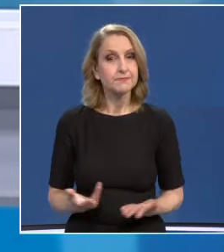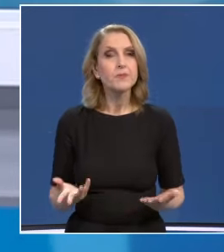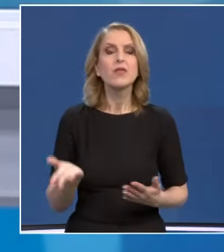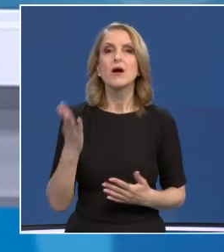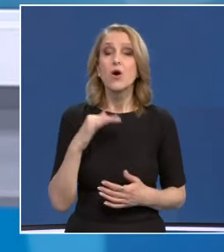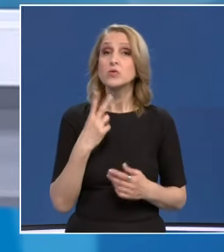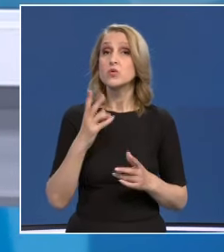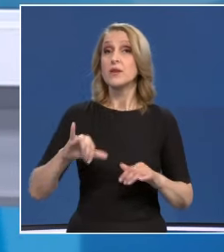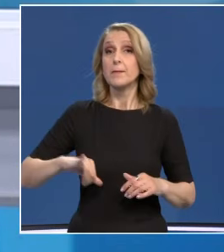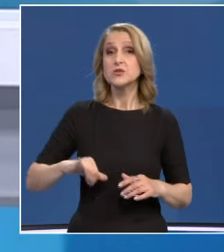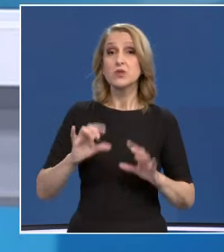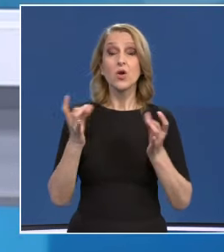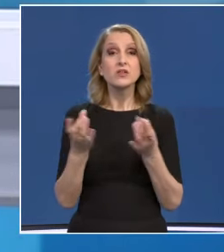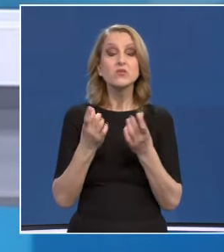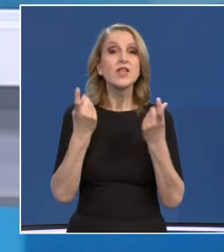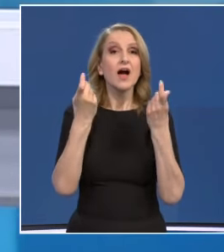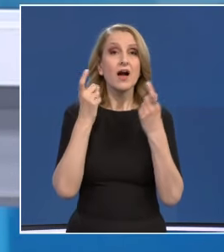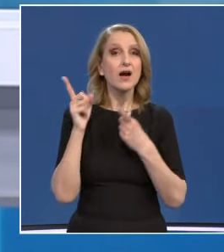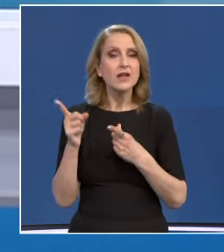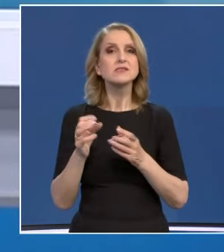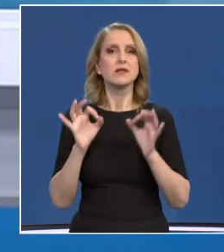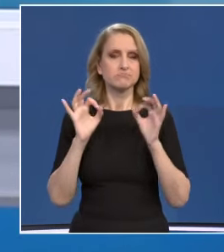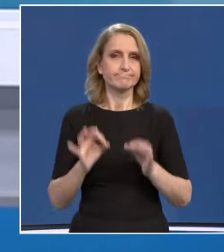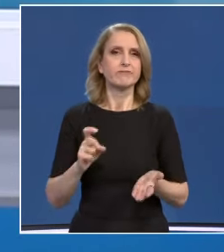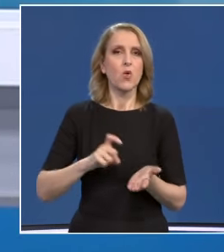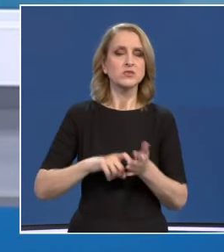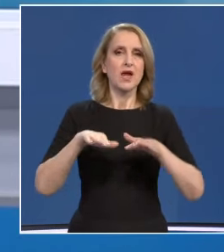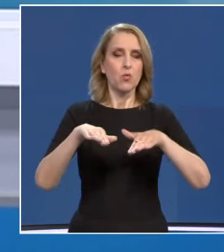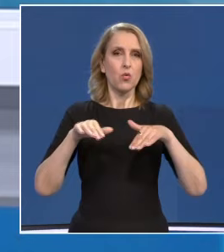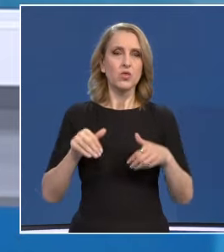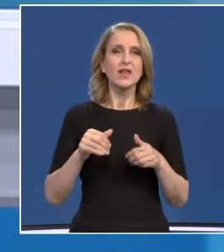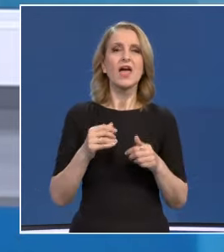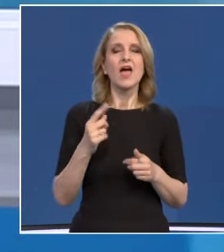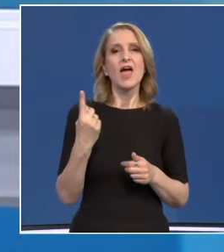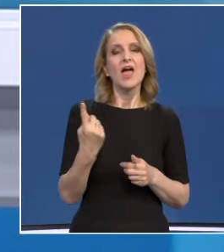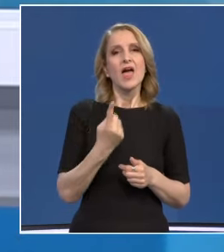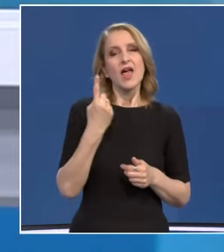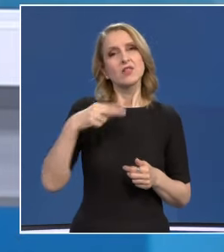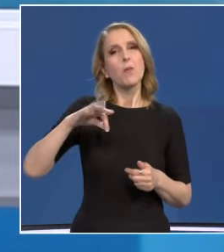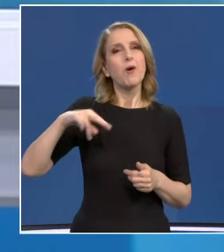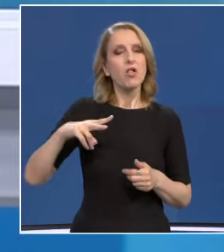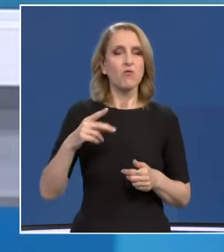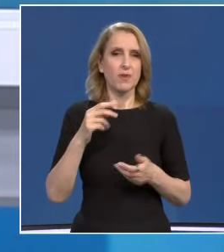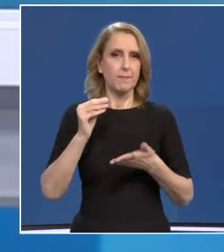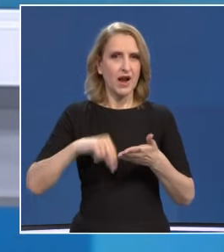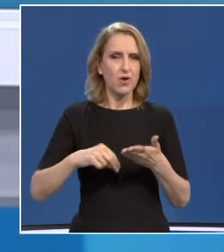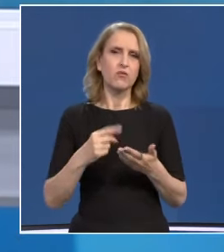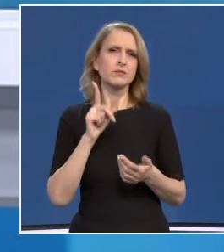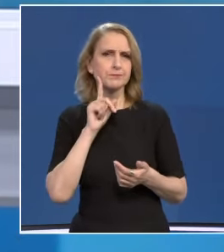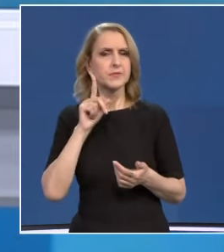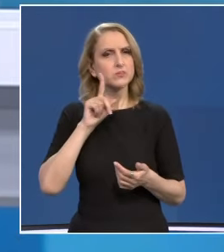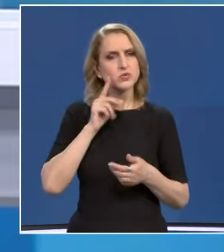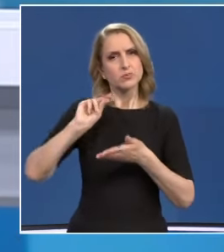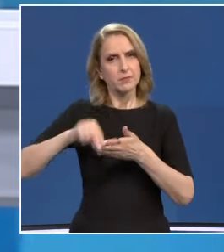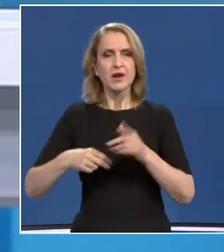Още от международните новини, Гърция узакони еднополовите бракове. Новият закон дава право на еднополовите двойки да сключват брак и